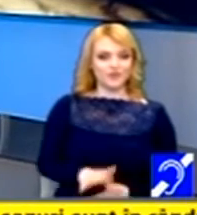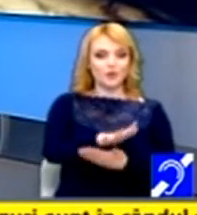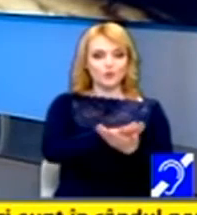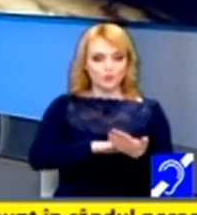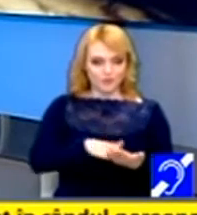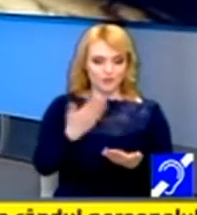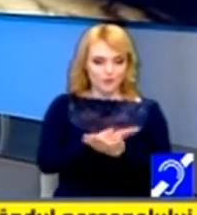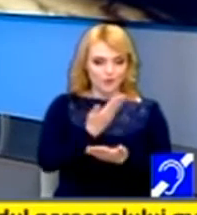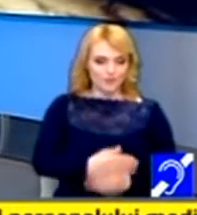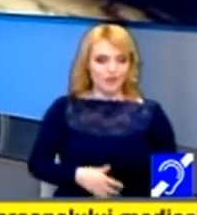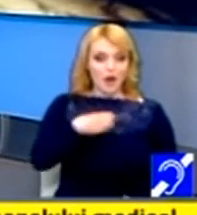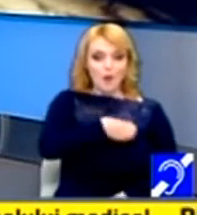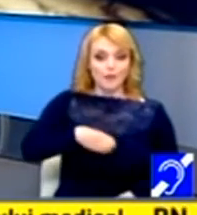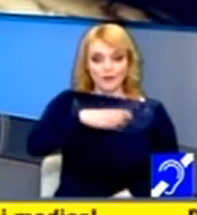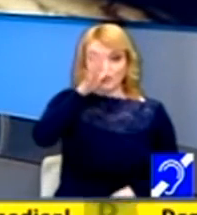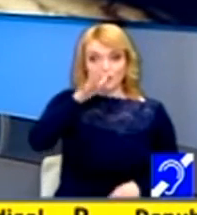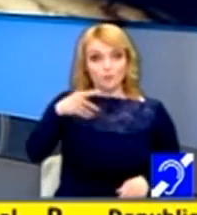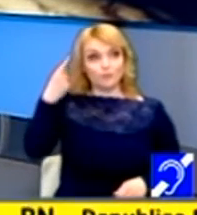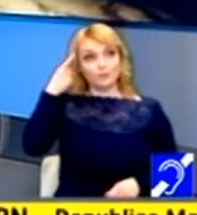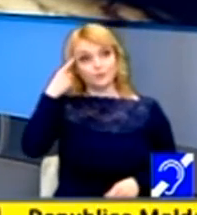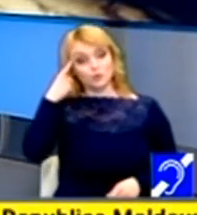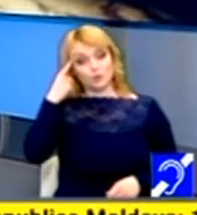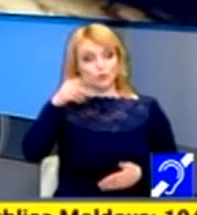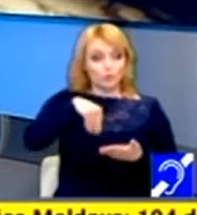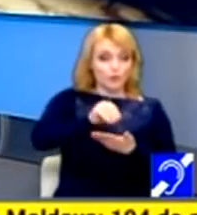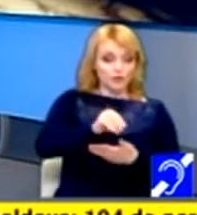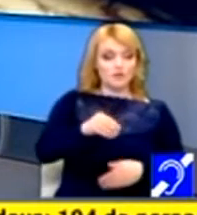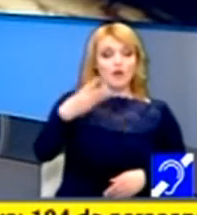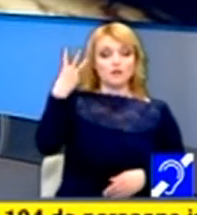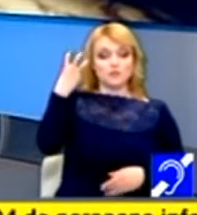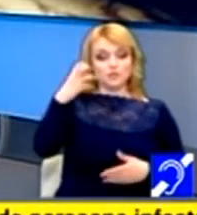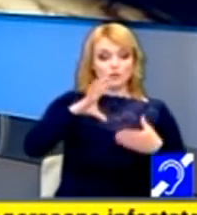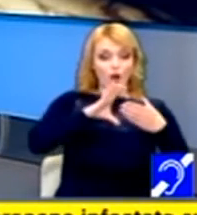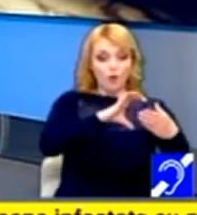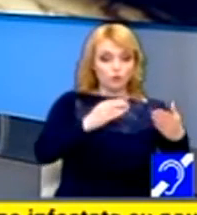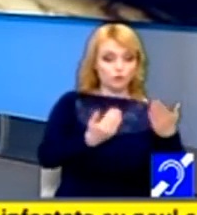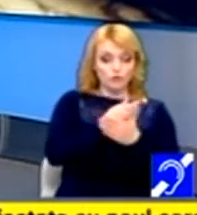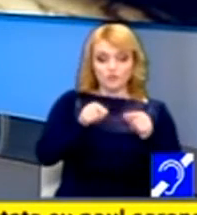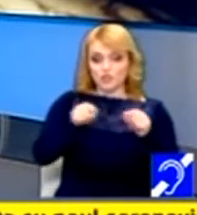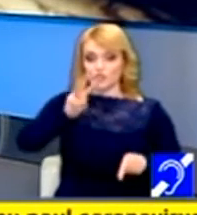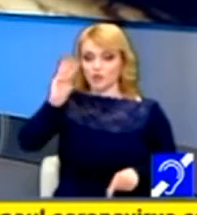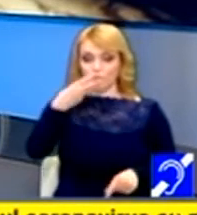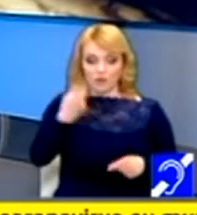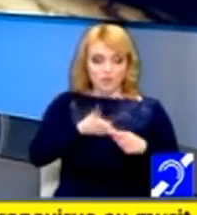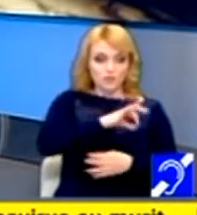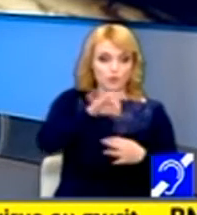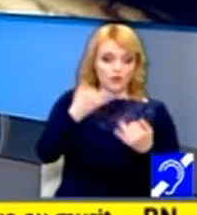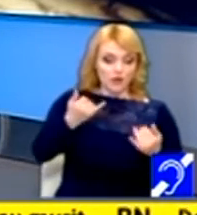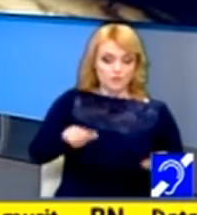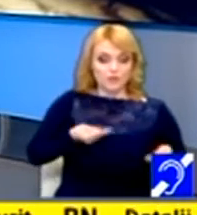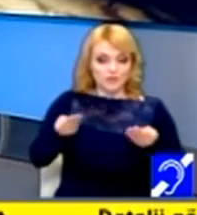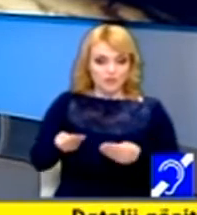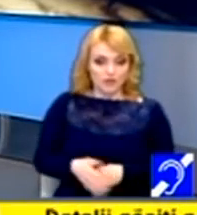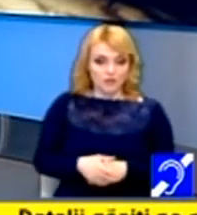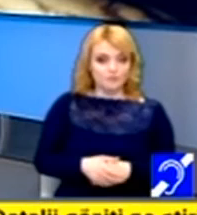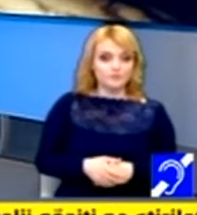Continuăm telejurnalul. Primăria Chișinău își propune să cumpere 300 de autobuze noi în următorii 3 ani. Proiectul prezentat astăzi presupune